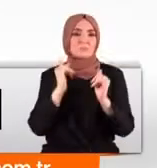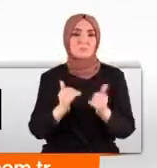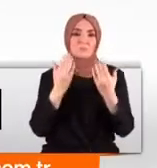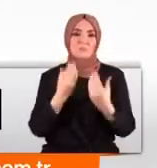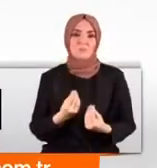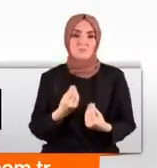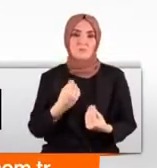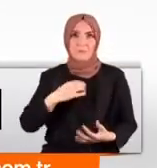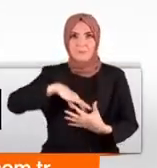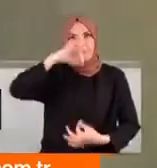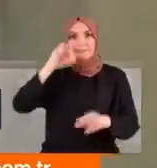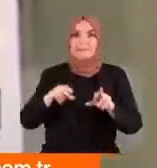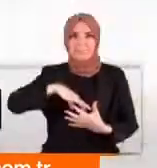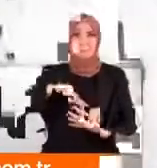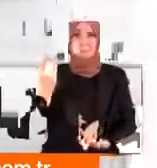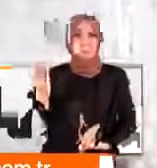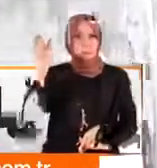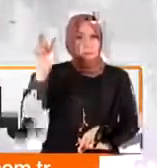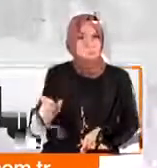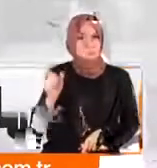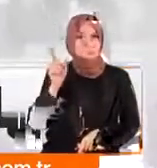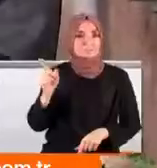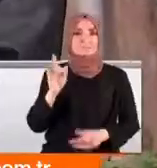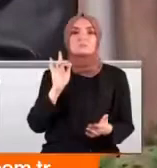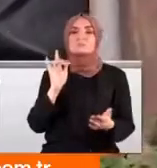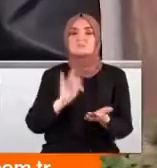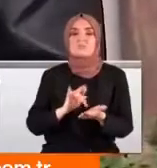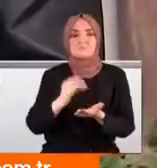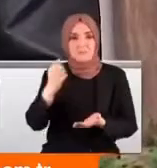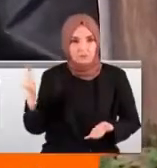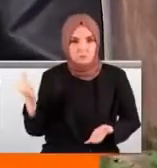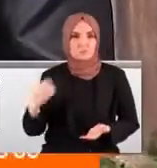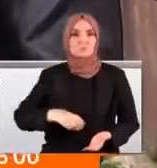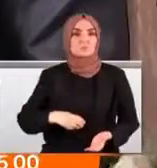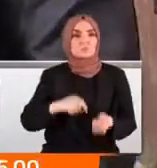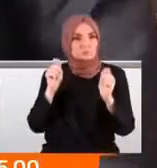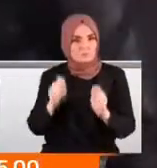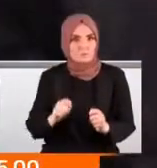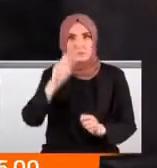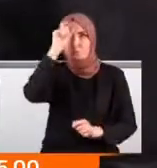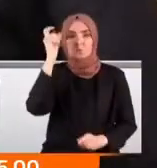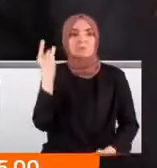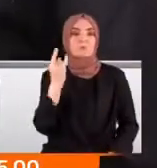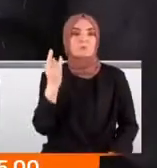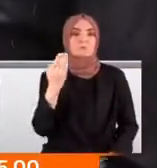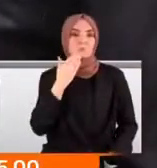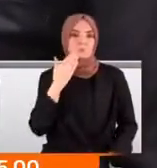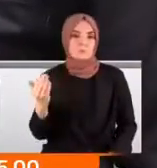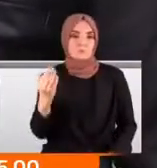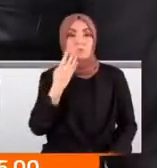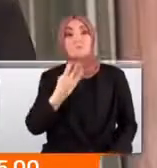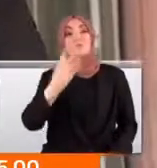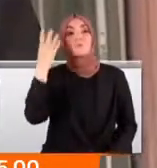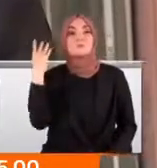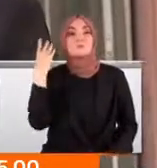geziyor. Cezalar işliyor, bir sürü suç işliyor. Her şey Burhan Ustabaş'ın bundan 4 yıl önce cüzdanını kaybetmesiyle